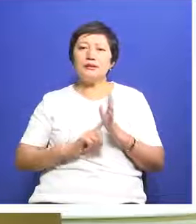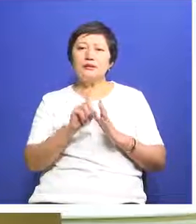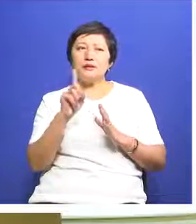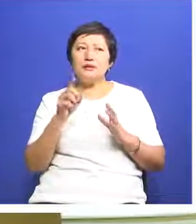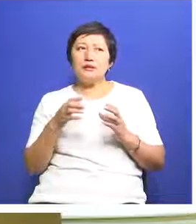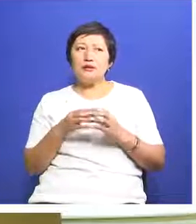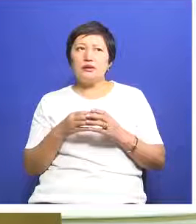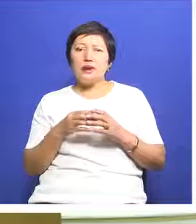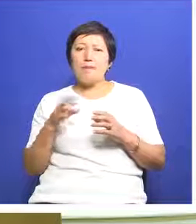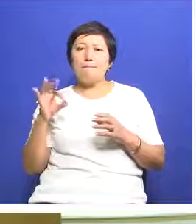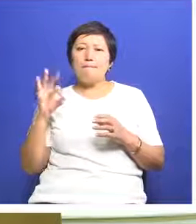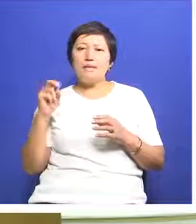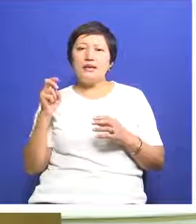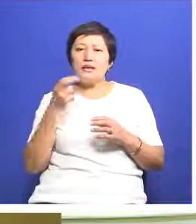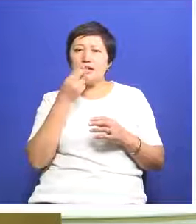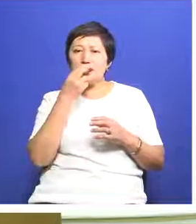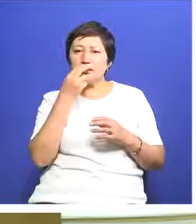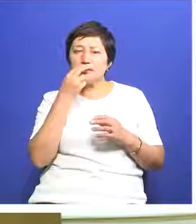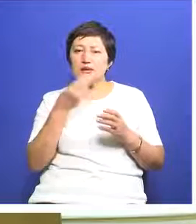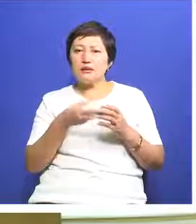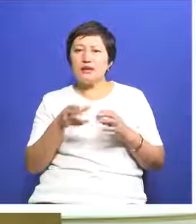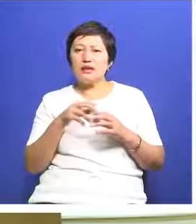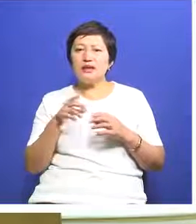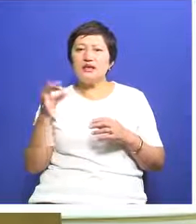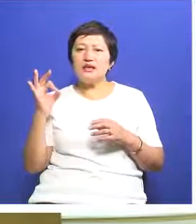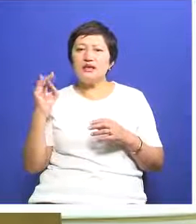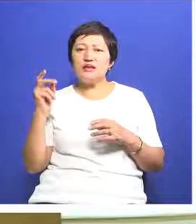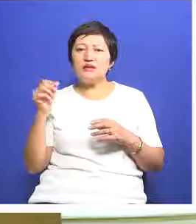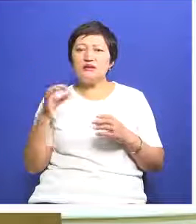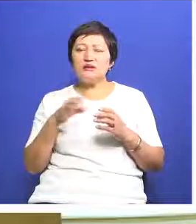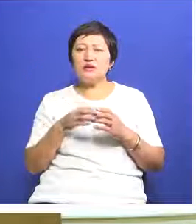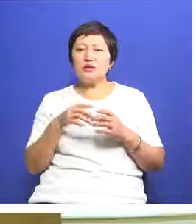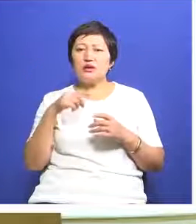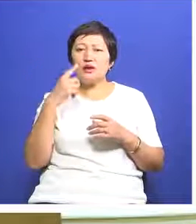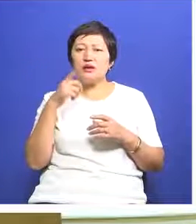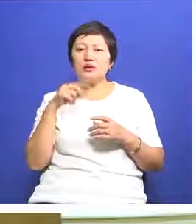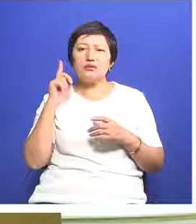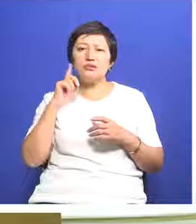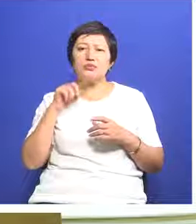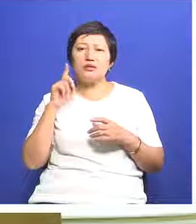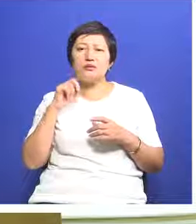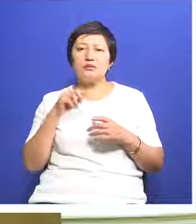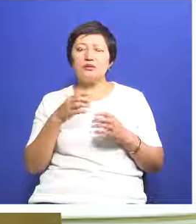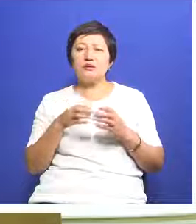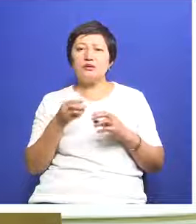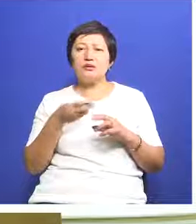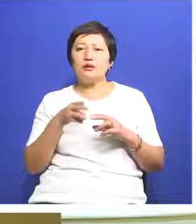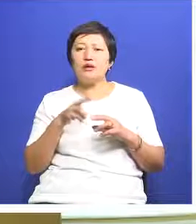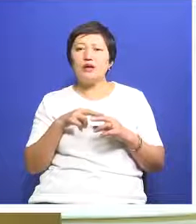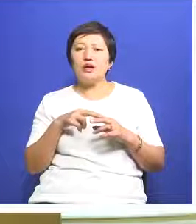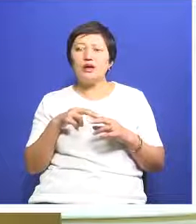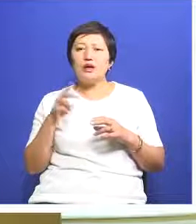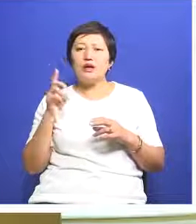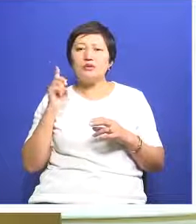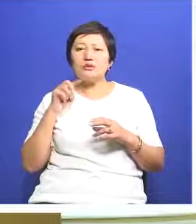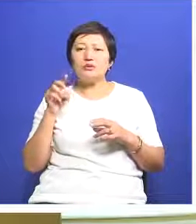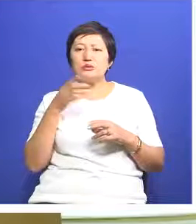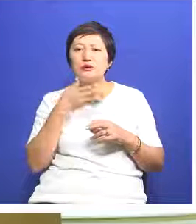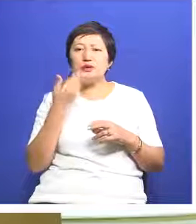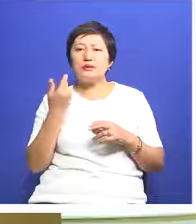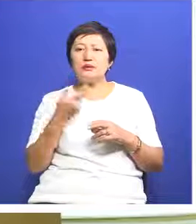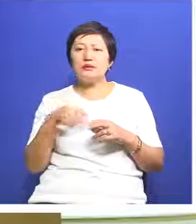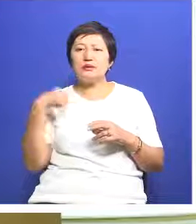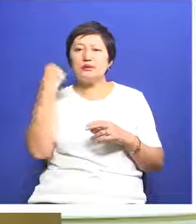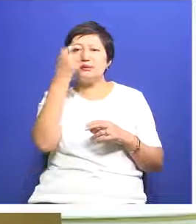жерге мини жаңағы кішкентай мини дренаж дейді ғой. Сол арқылы суғарып көрдік. Десек ол сор жерін соған шаямайды екен.